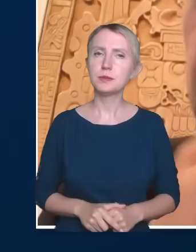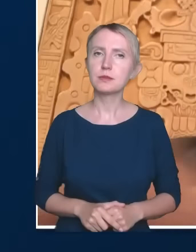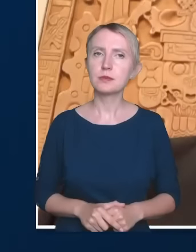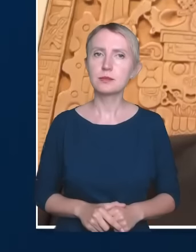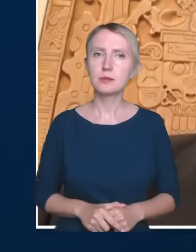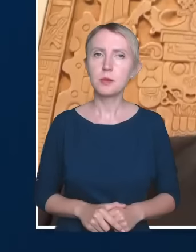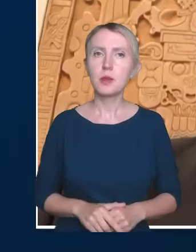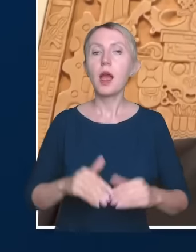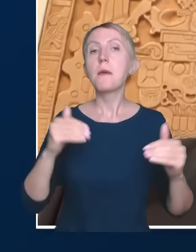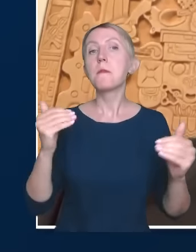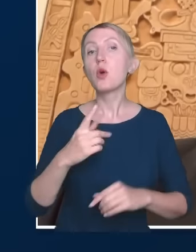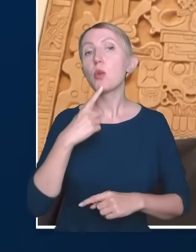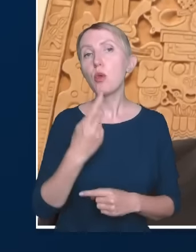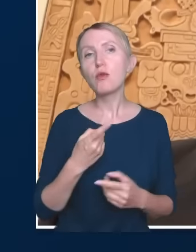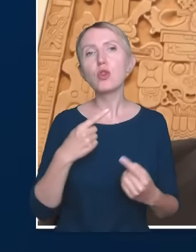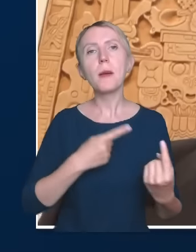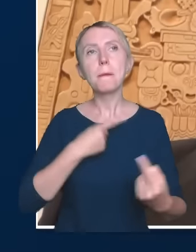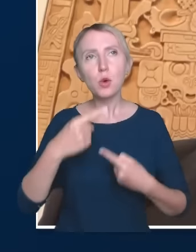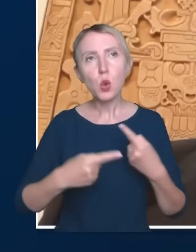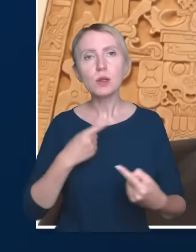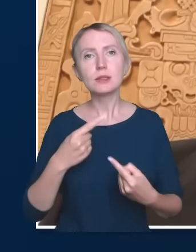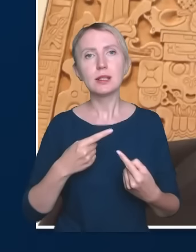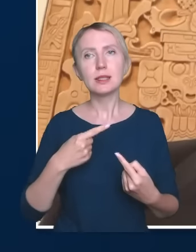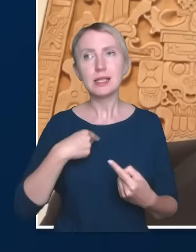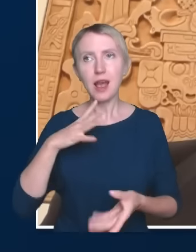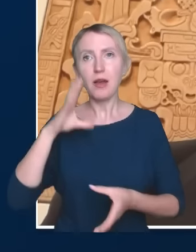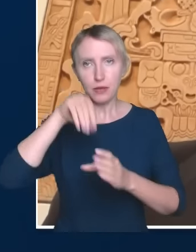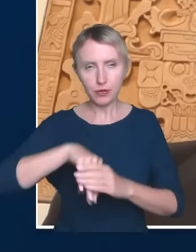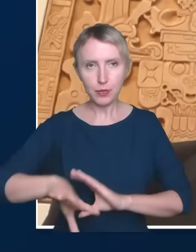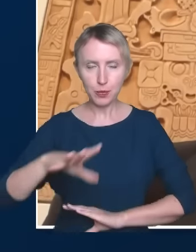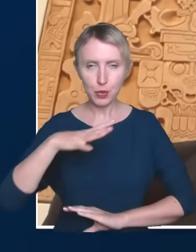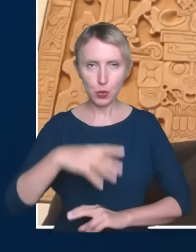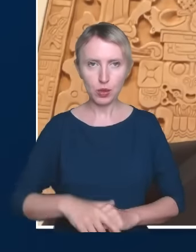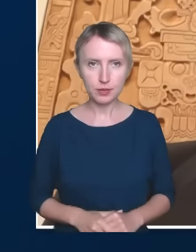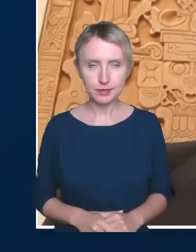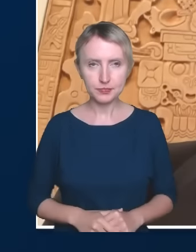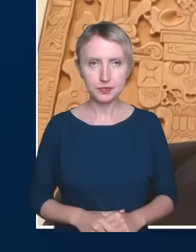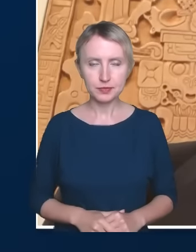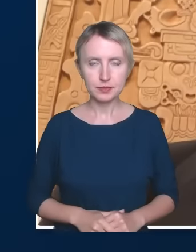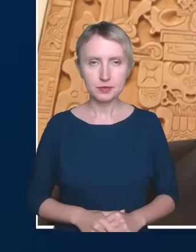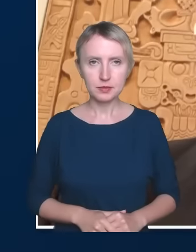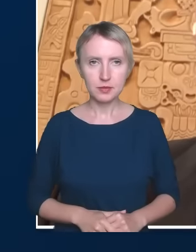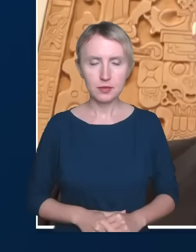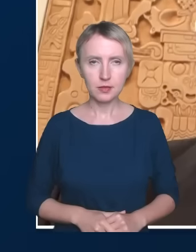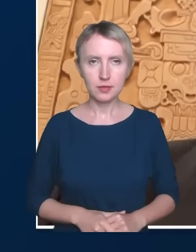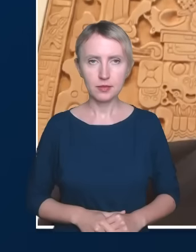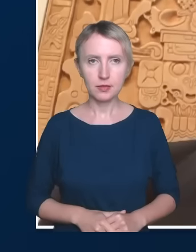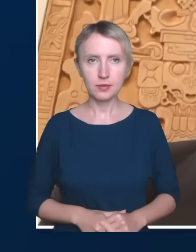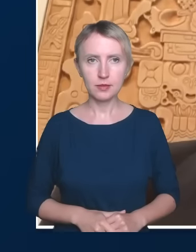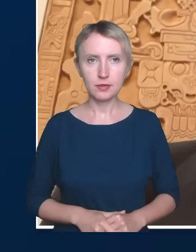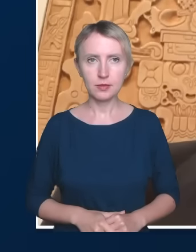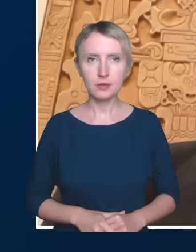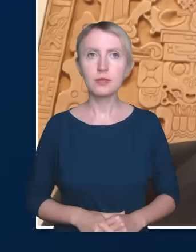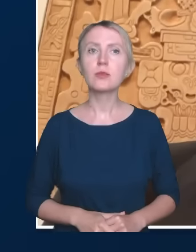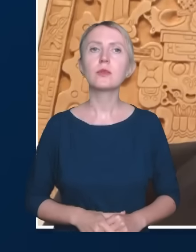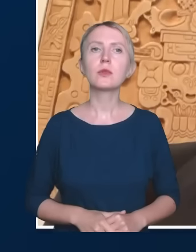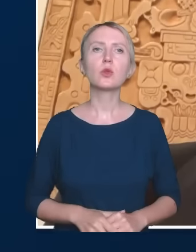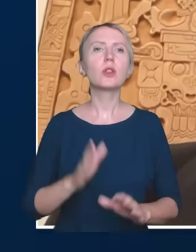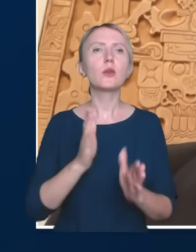Mogę wypowiedzieć się za te procesy, w których sam brałem udział. Tutaj bardzo mamy jasną